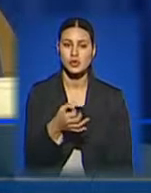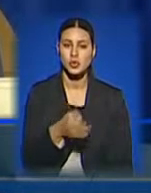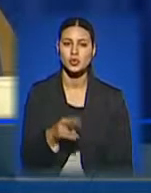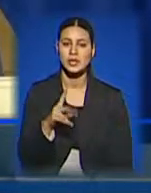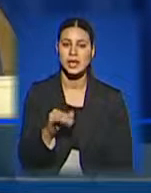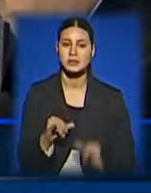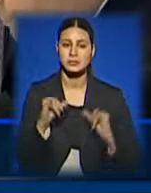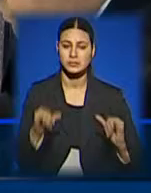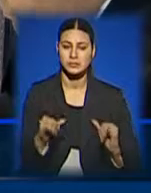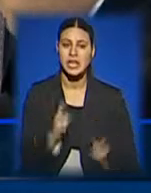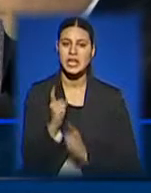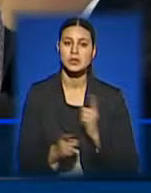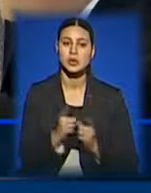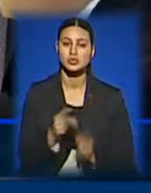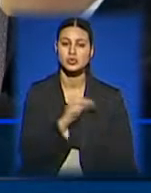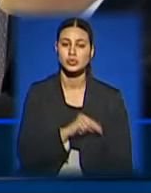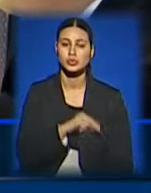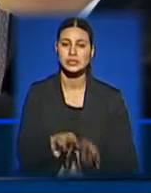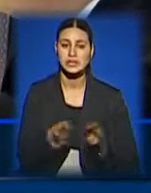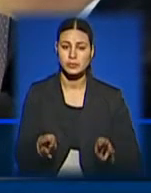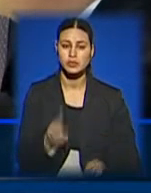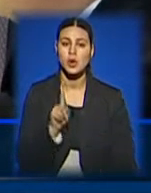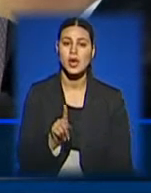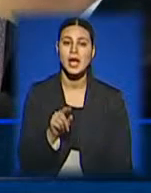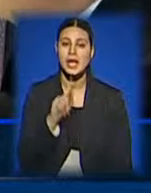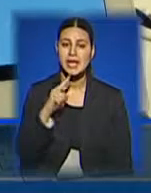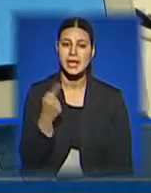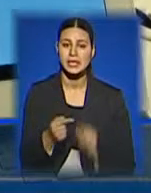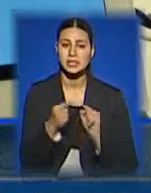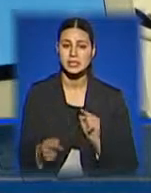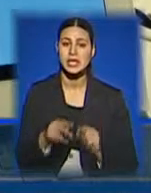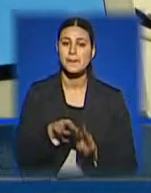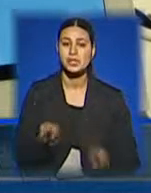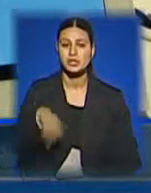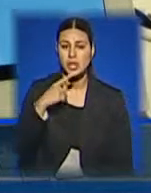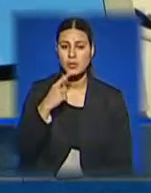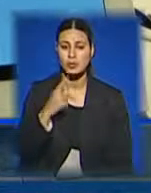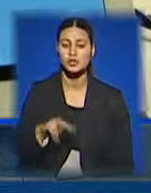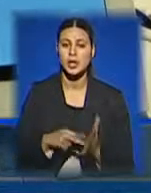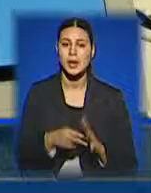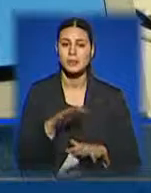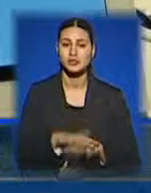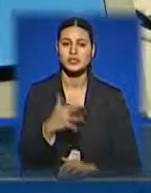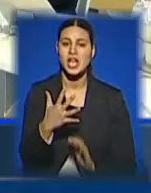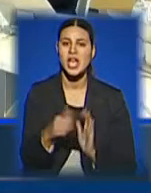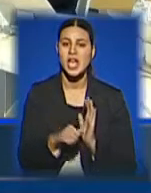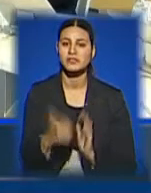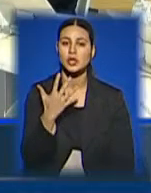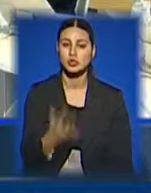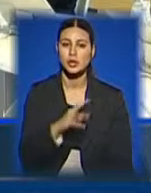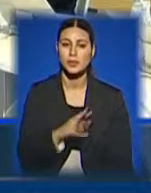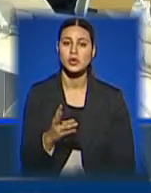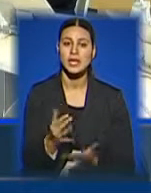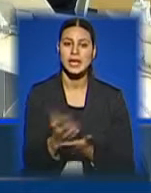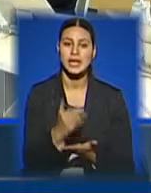და ინფრასტრუქტურის სამინისტროს ბიუჯეტი, რაც შეეხება მიმდინარე წლის ბიუჯეტს. მინისტრის ინფორმაციით, ბიუჯეტში 605 მილიონი ლარით მეტია მობილიზებული,